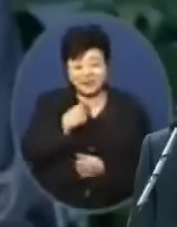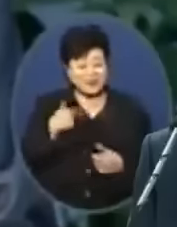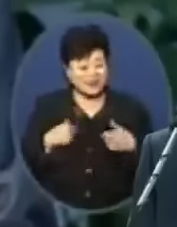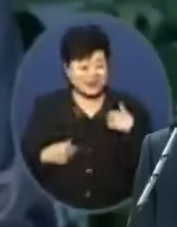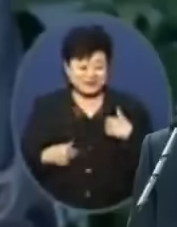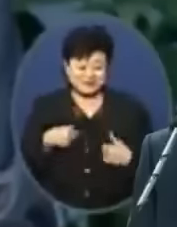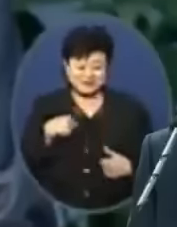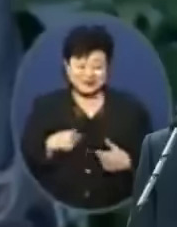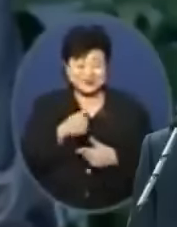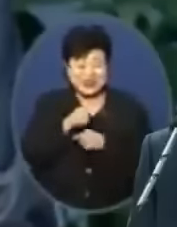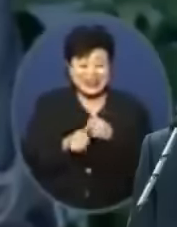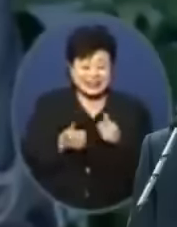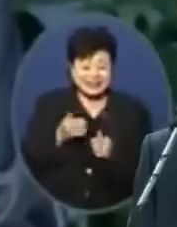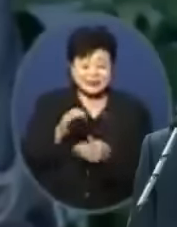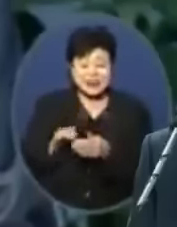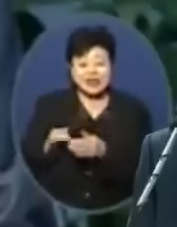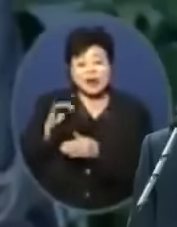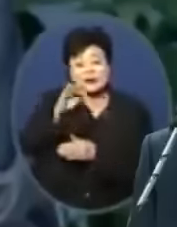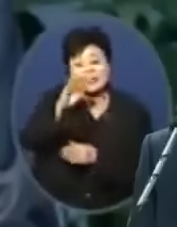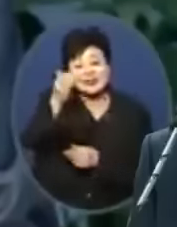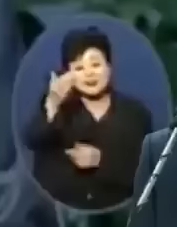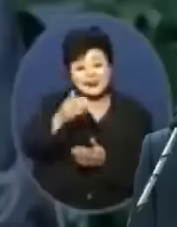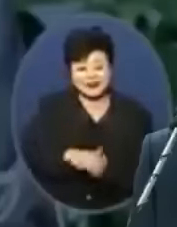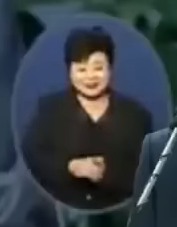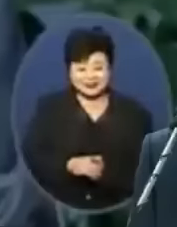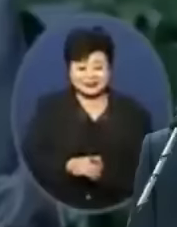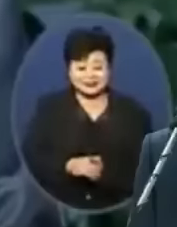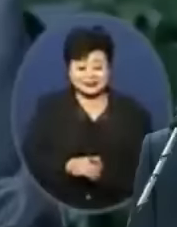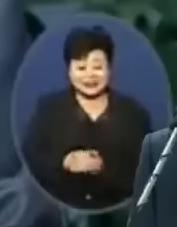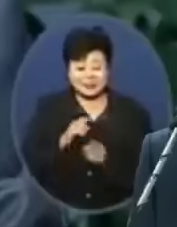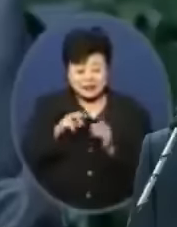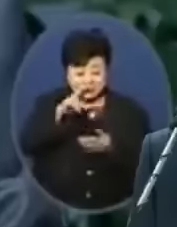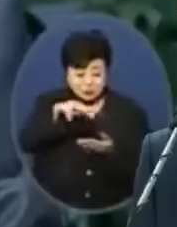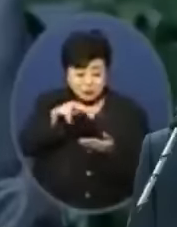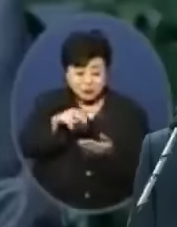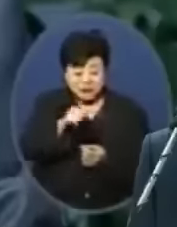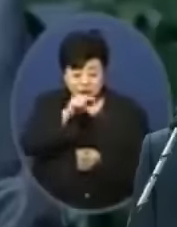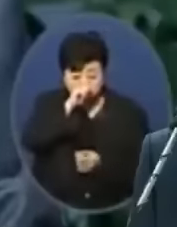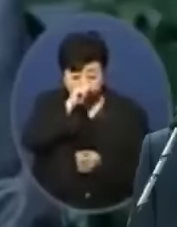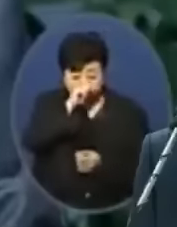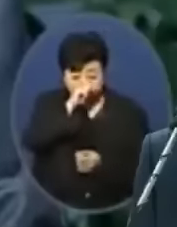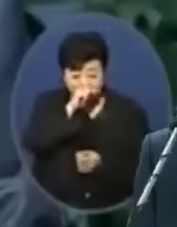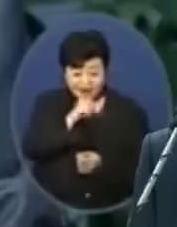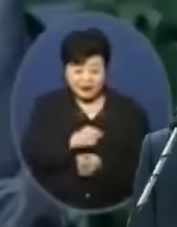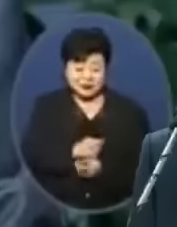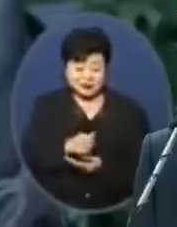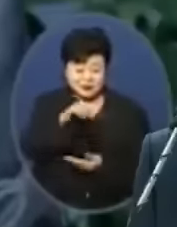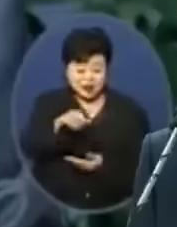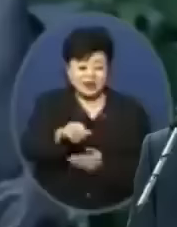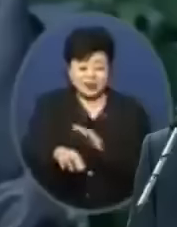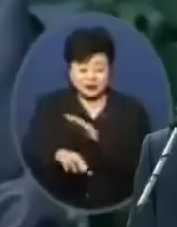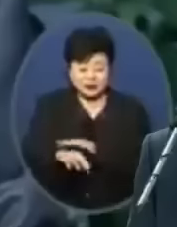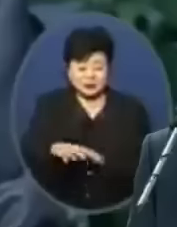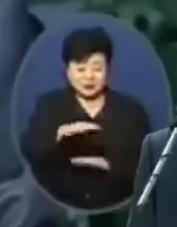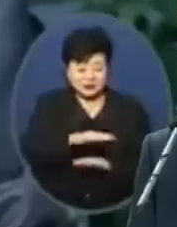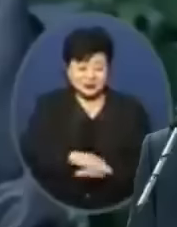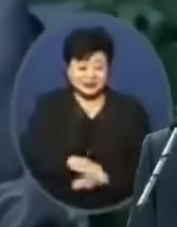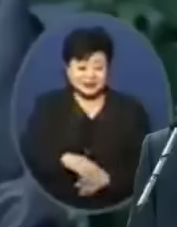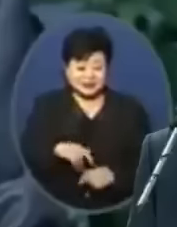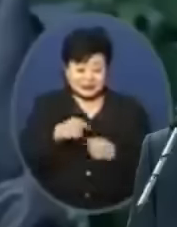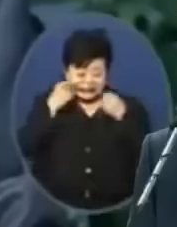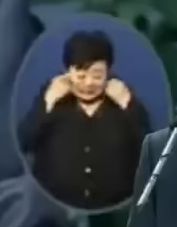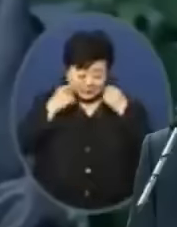기쁨이 하나님으로부터 넘쳐나는 것입니다. 왜냐하면 성경은 말하기를 주 앞에는 기쁨이 충만하고 그 오른편에는 즐거움이